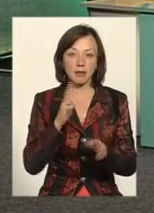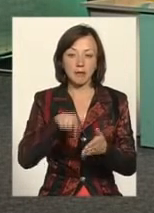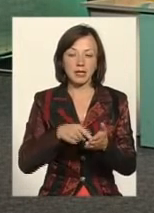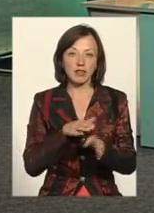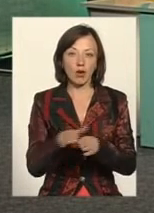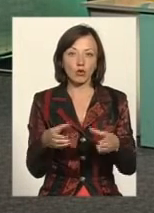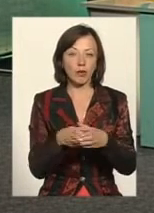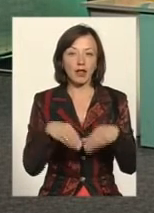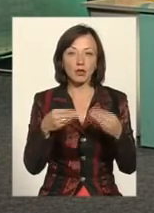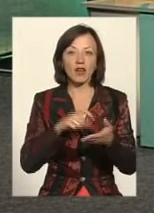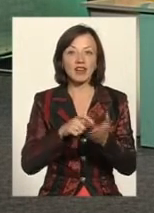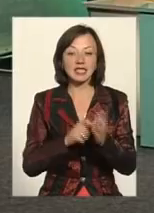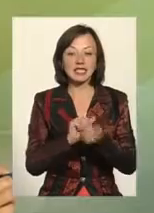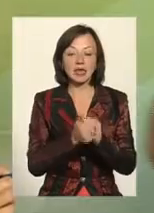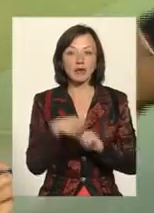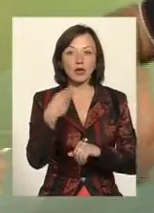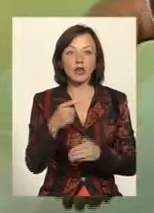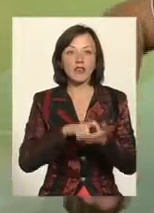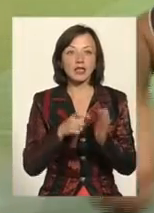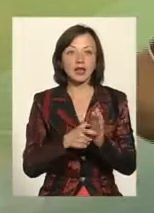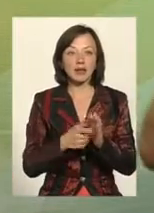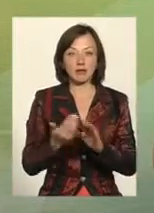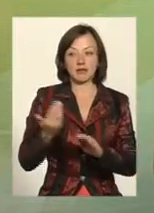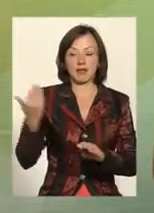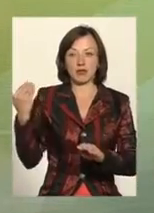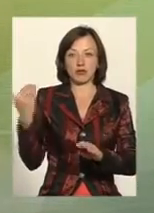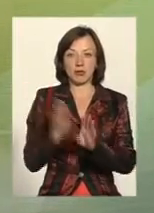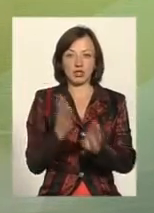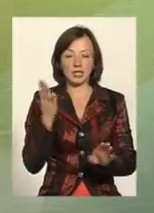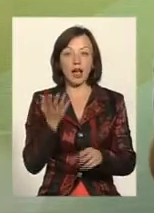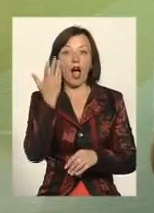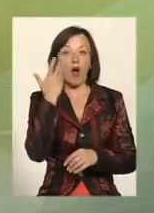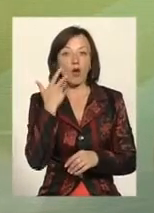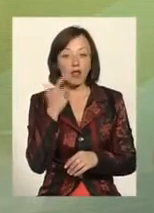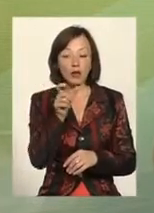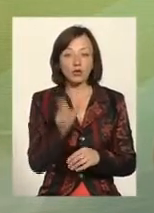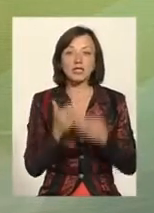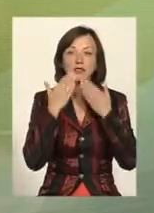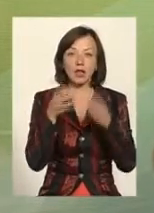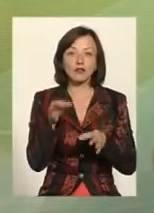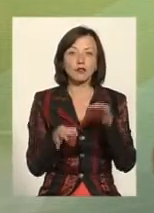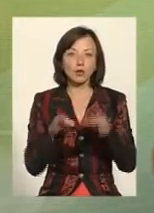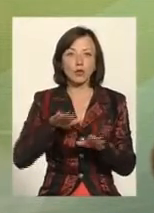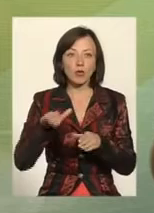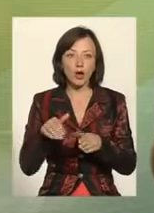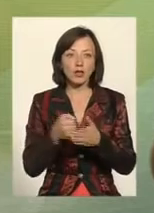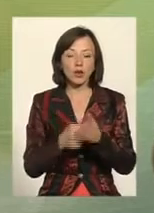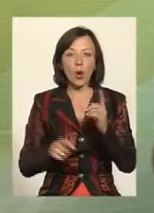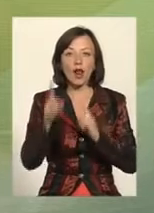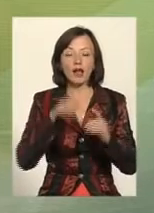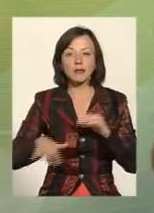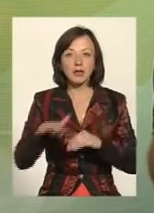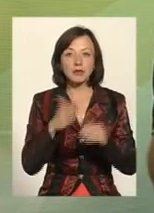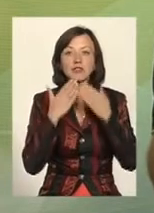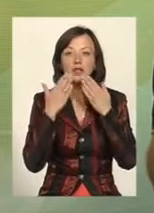міськвиконкомі. Людині не дають квартири, замість неї дають квартири ті, які далі по черзі. І коли людина зверталася в суд, потім вже до Ради Майдану, ми